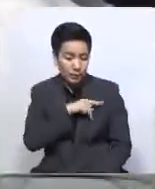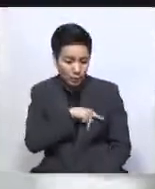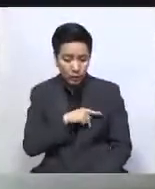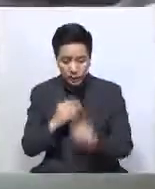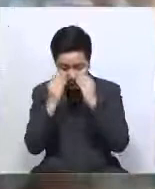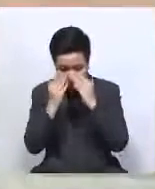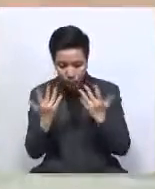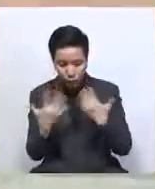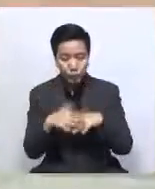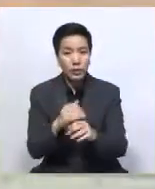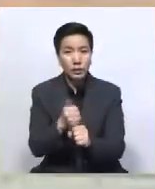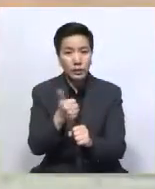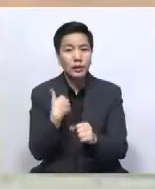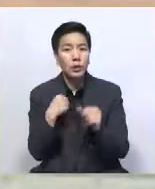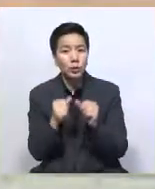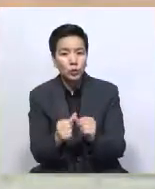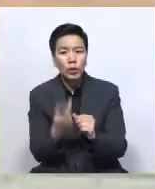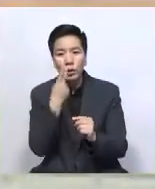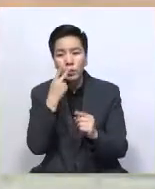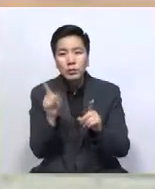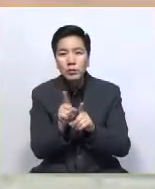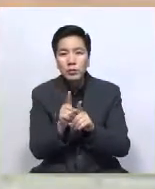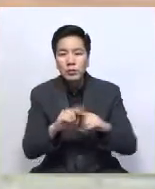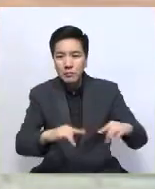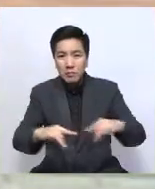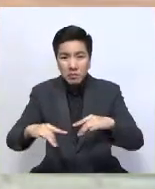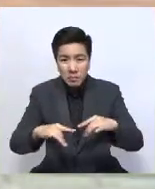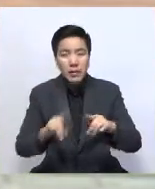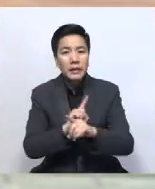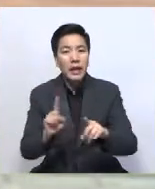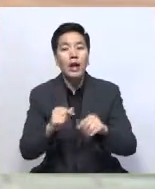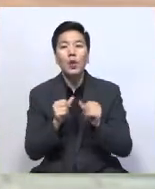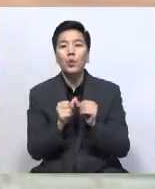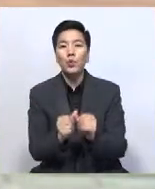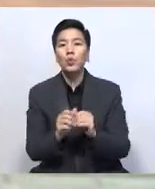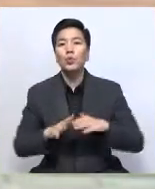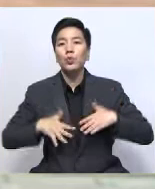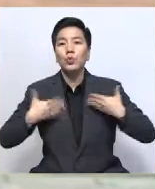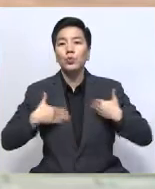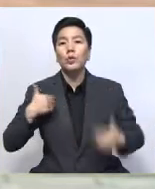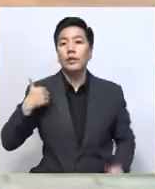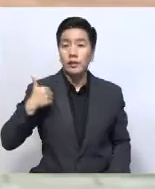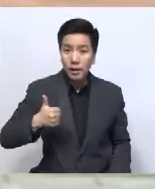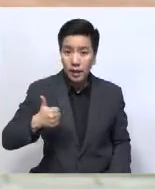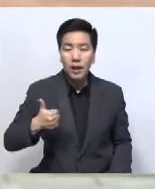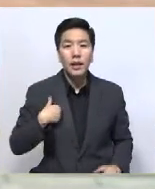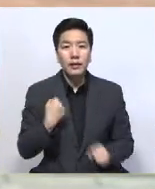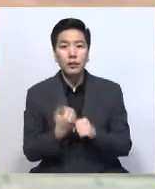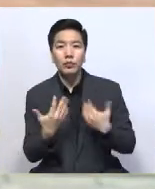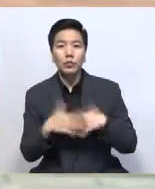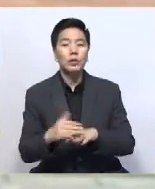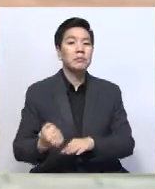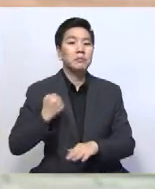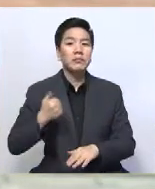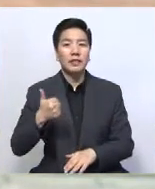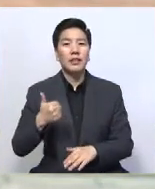สลิมนะคะซึ่งอยู่อย่างท่ามกลางความขัดแย้งและความไม่สงบแต่สองศาสนานี้นะคะสามารถอยู่ได้อย่างเข้ม